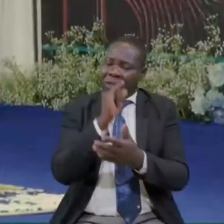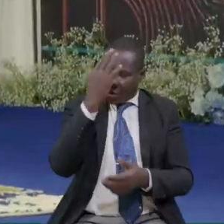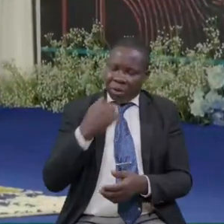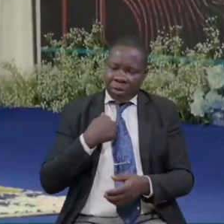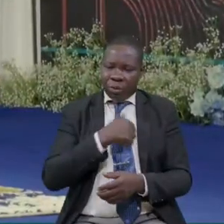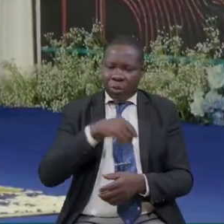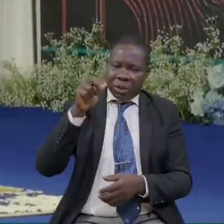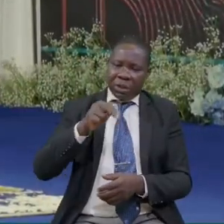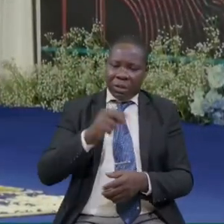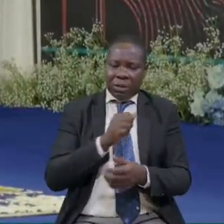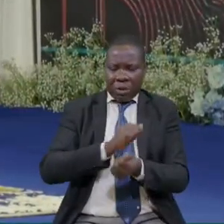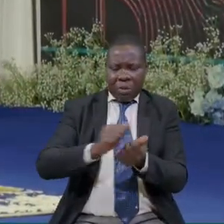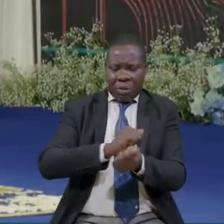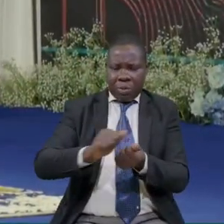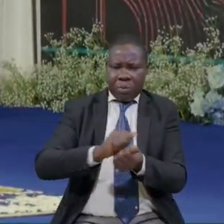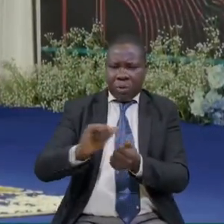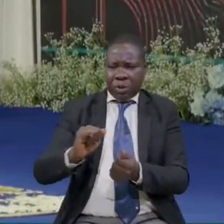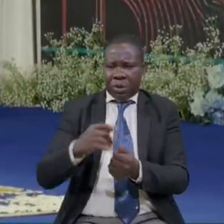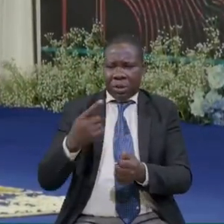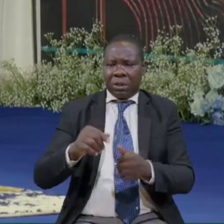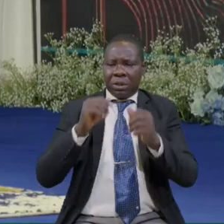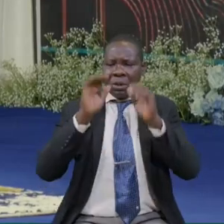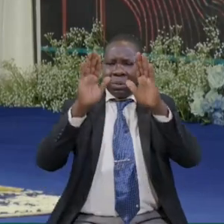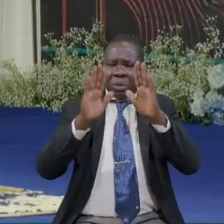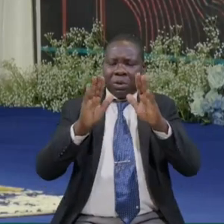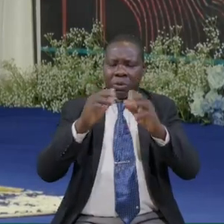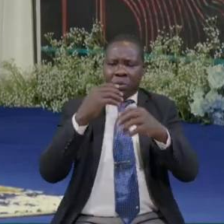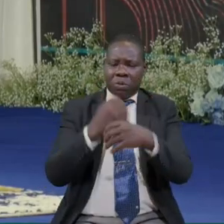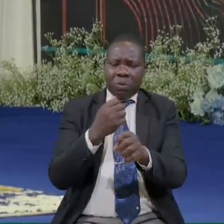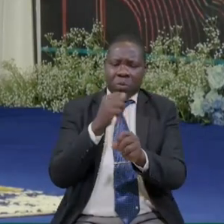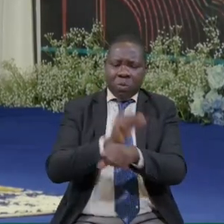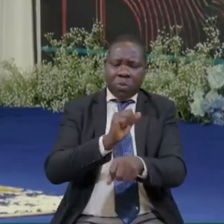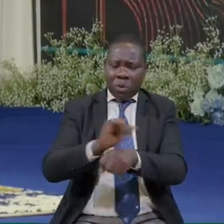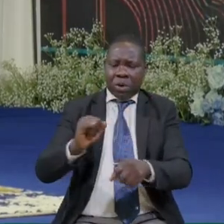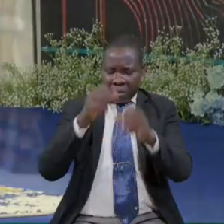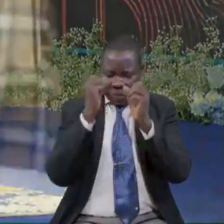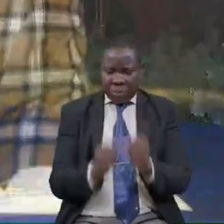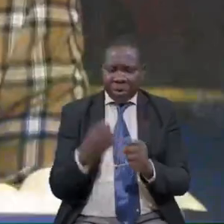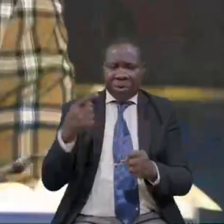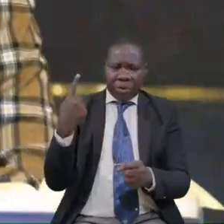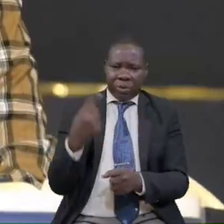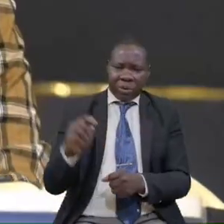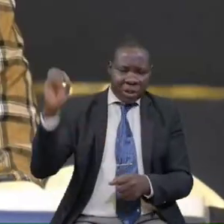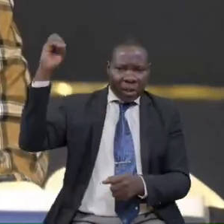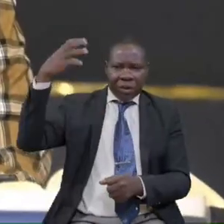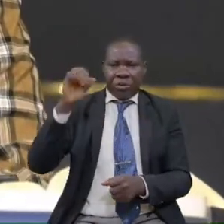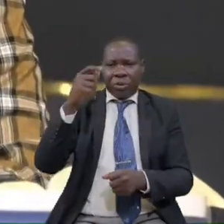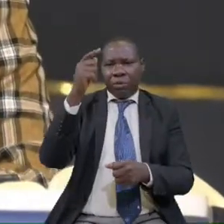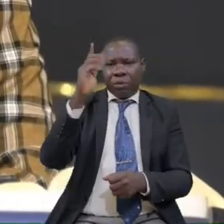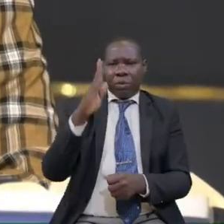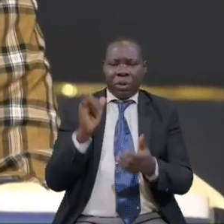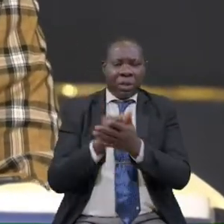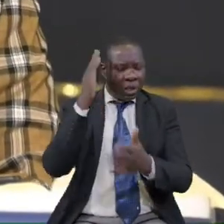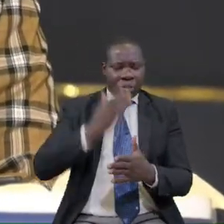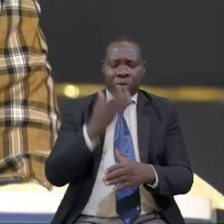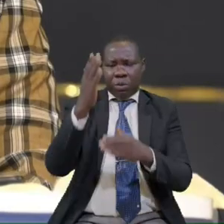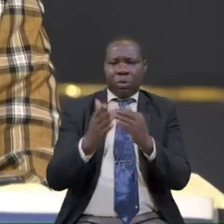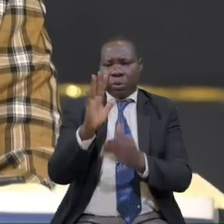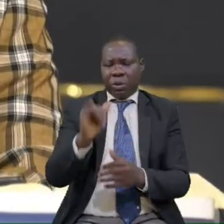on a besoin de la puissance miraculeuse de la grâce de Dieu qui va totalement, complètement,